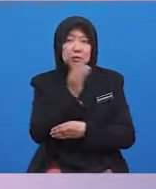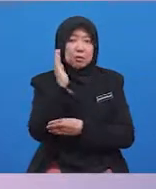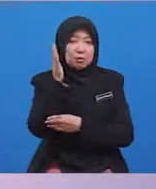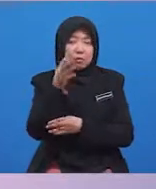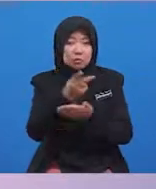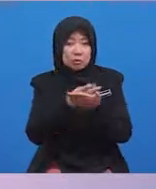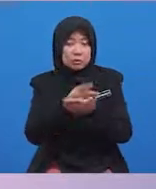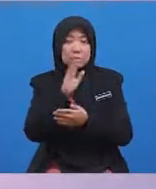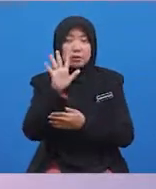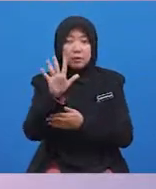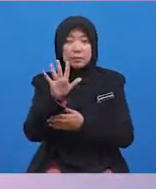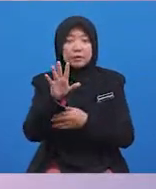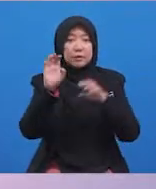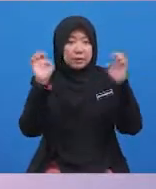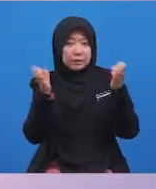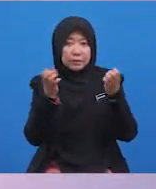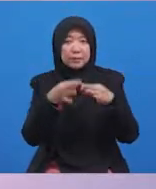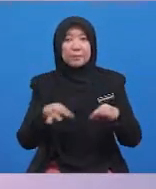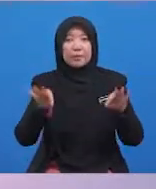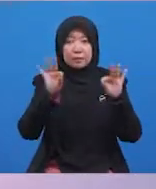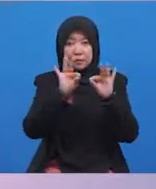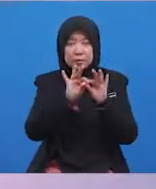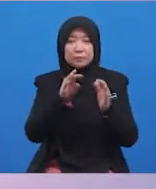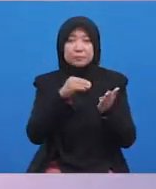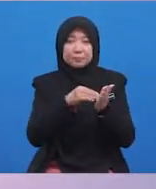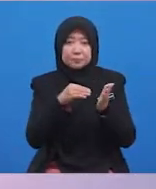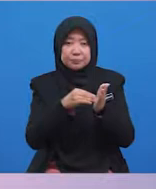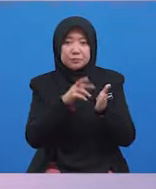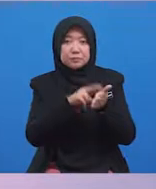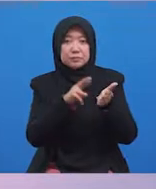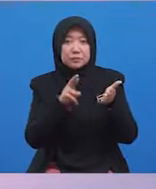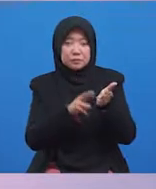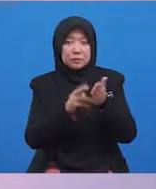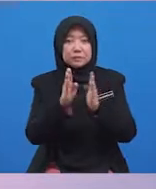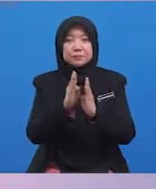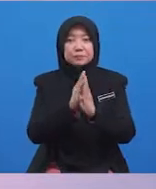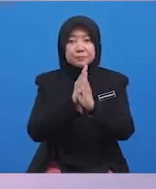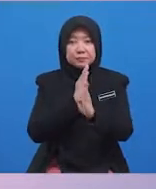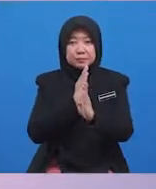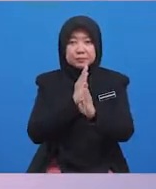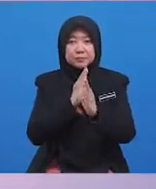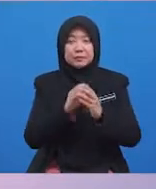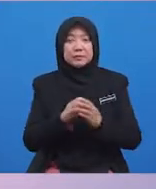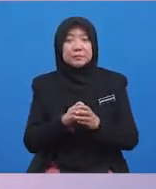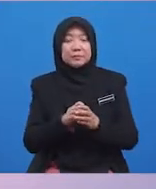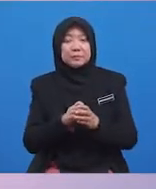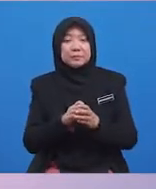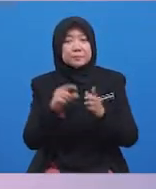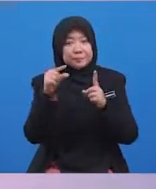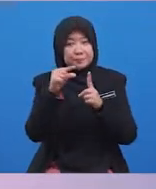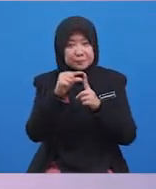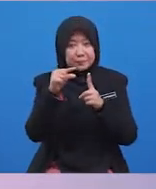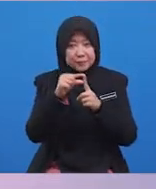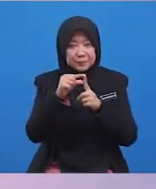penting, iaitu bilangan rangkap, bilangan baris, bilangan patah perkataan,